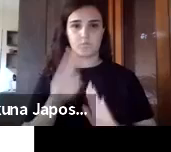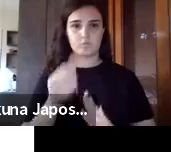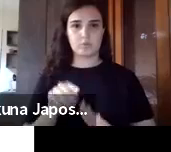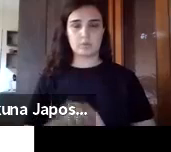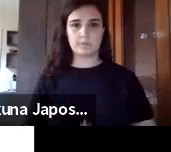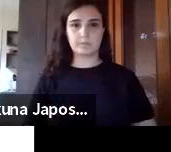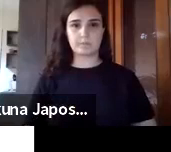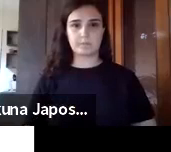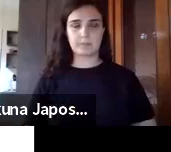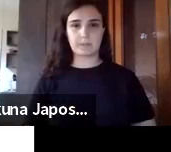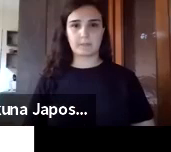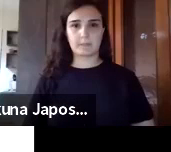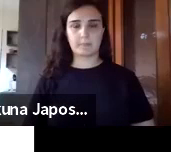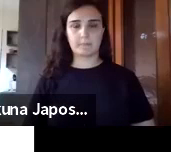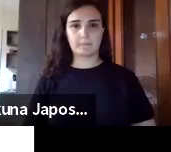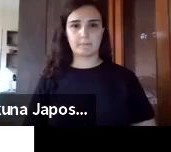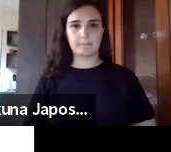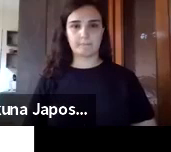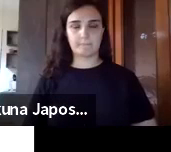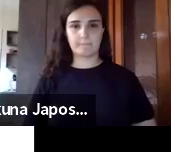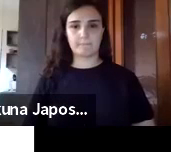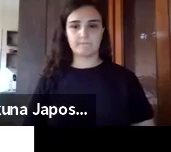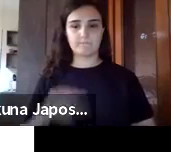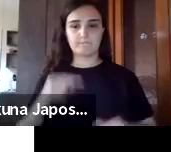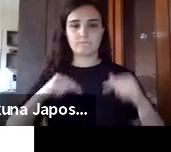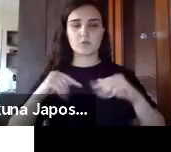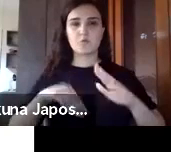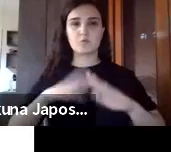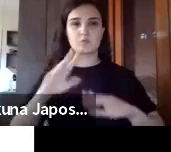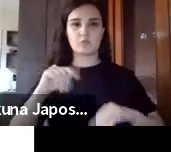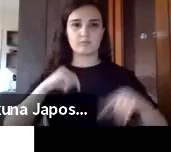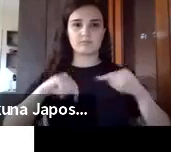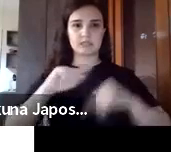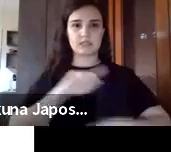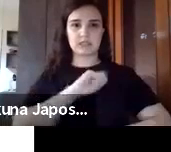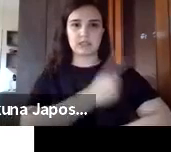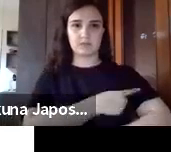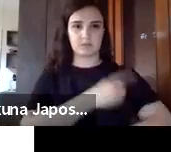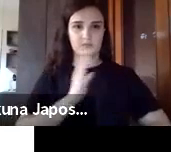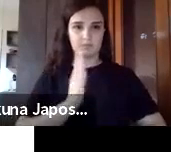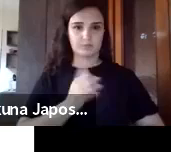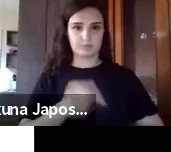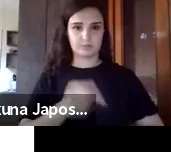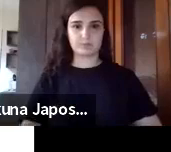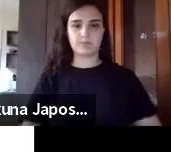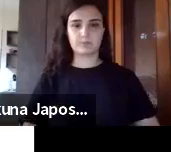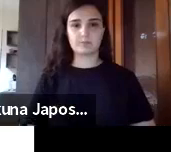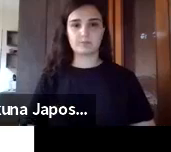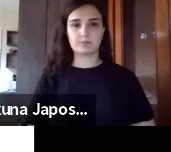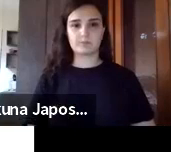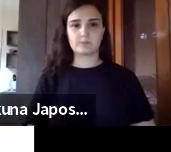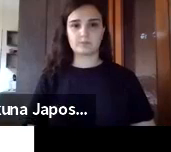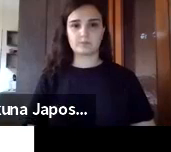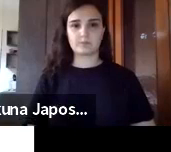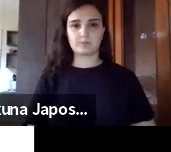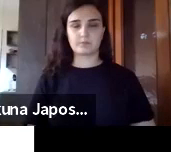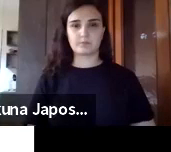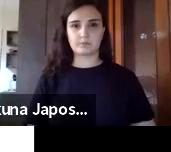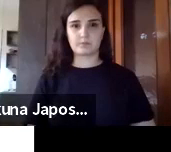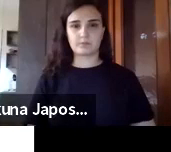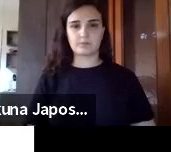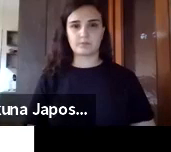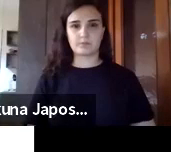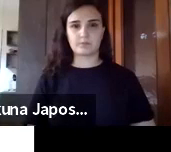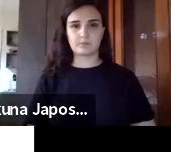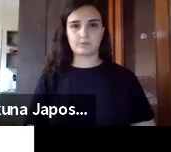ესეთი ენერგიებით ადგებით, ასე ვთქვათ. ასევე და